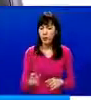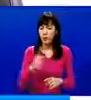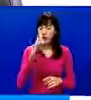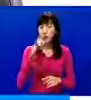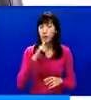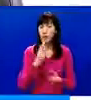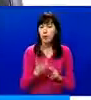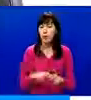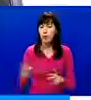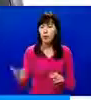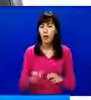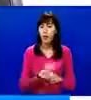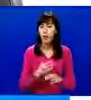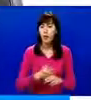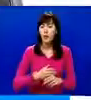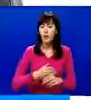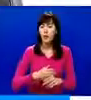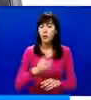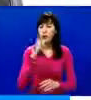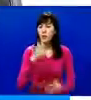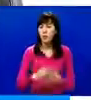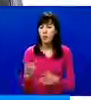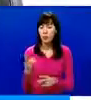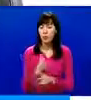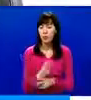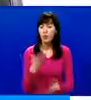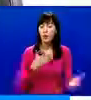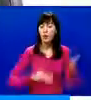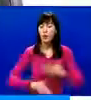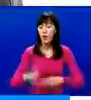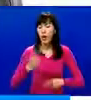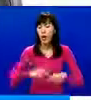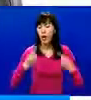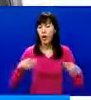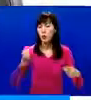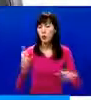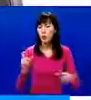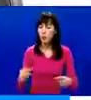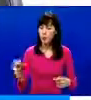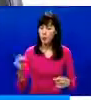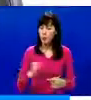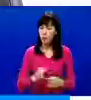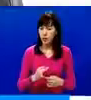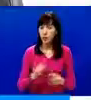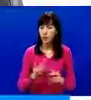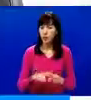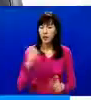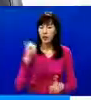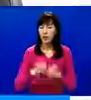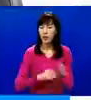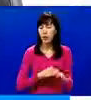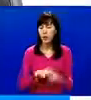без благоговения приходят, окунаются, вот, начинают веселиться, мешать другим людям. Вот, и из-за этого часто происходят